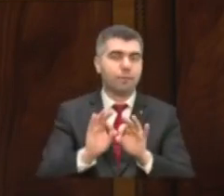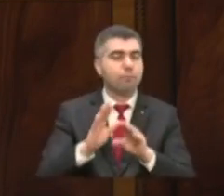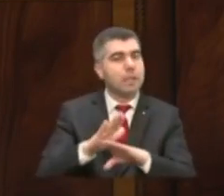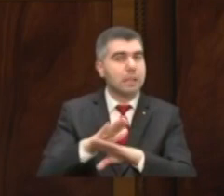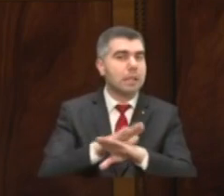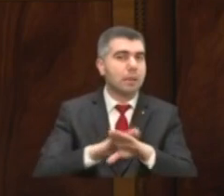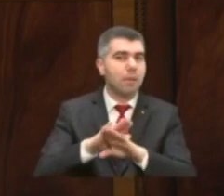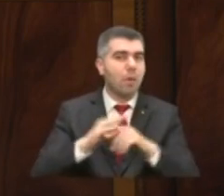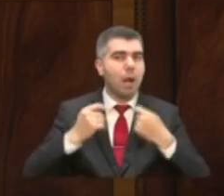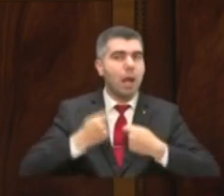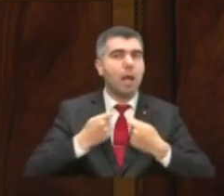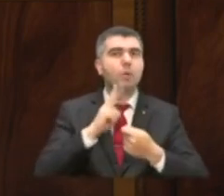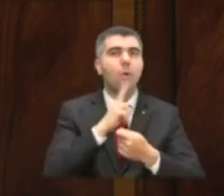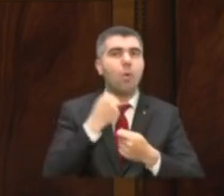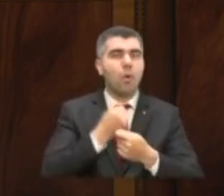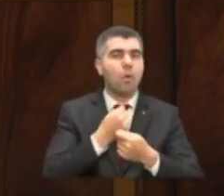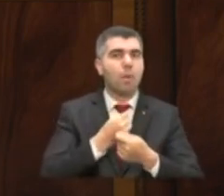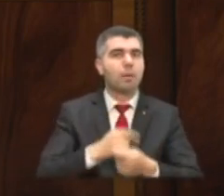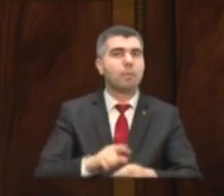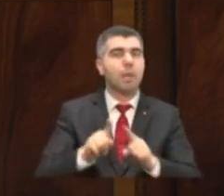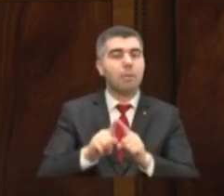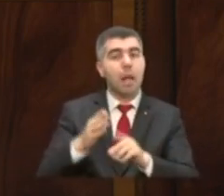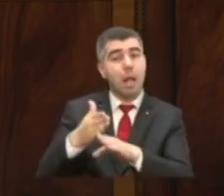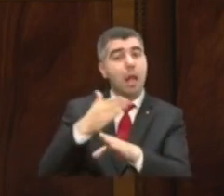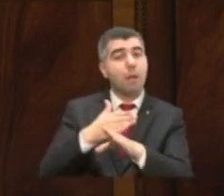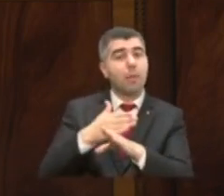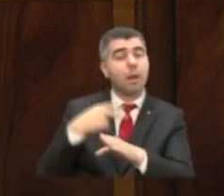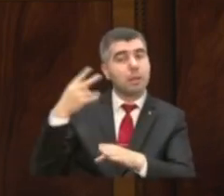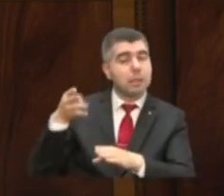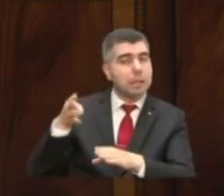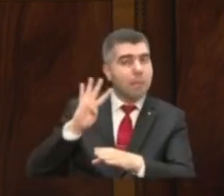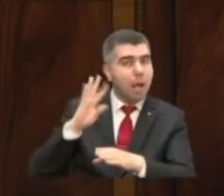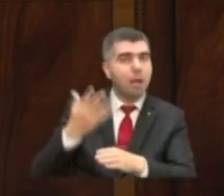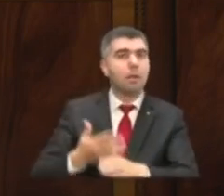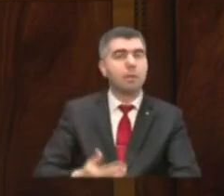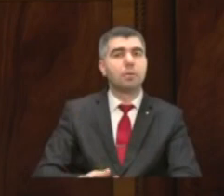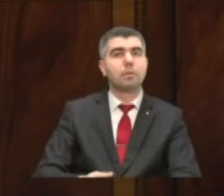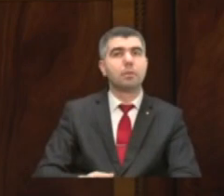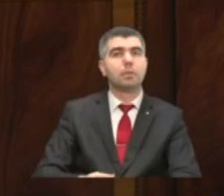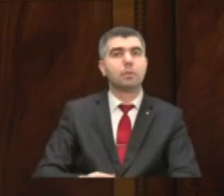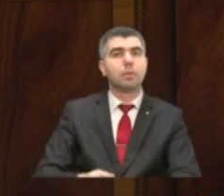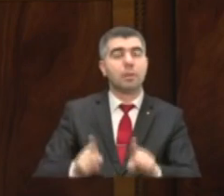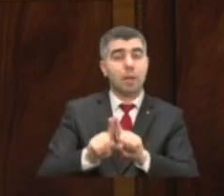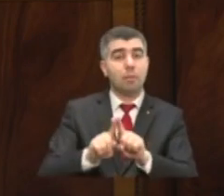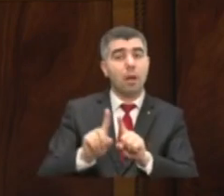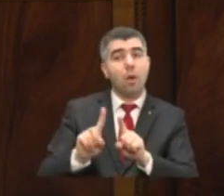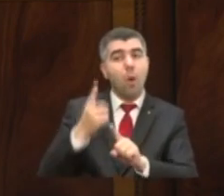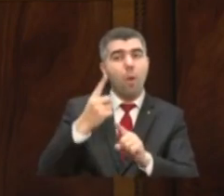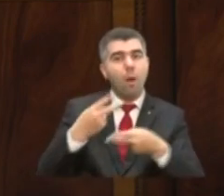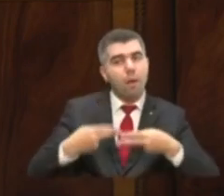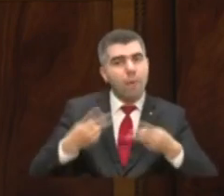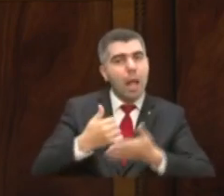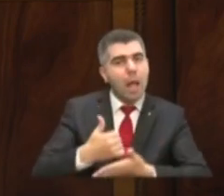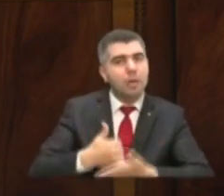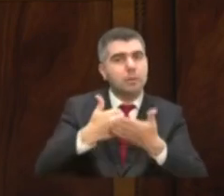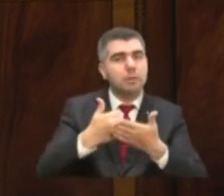الحكومة، مي كنسمع أنا في خطابكم قبل ما تكلمتي وقلتي بأن كتعطيو أنتم أولوية للتعليم، التعليم